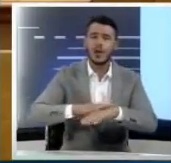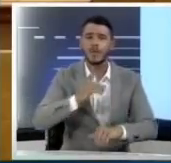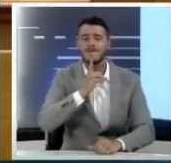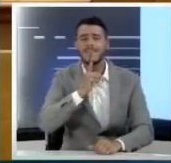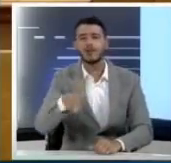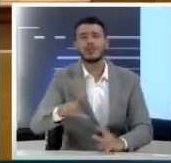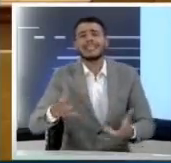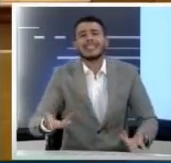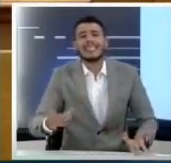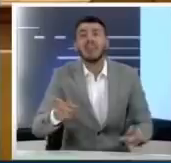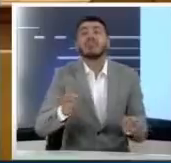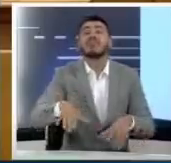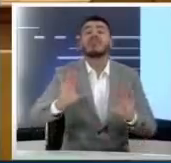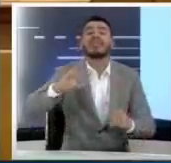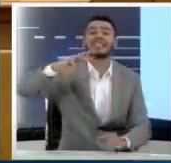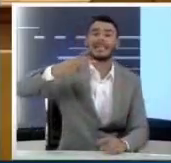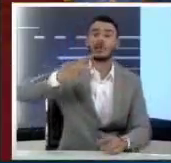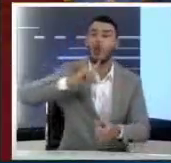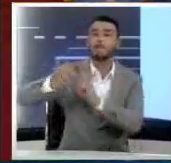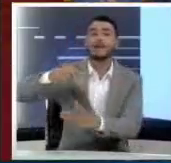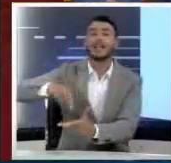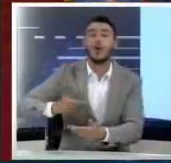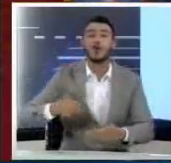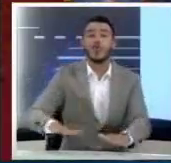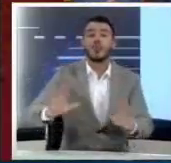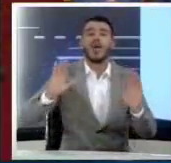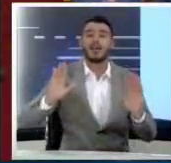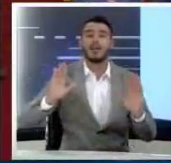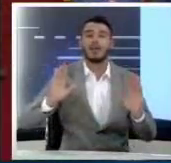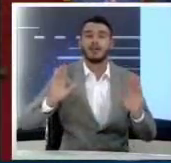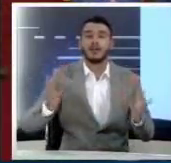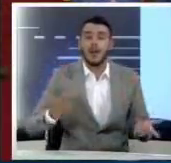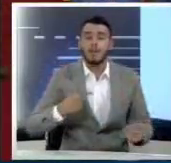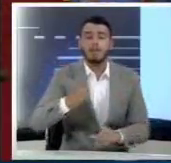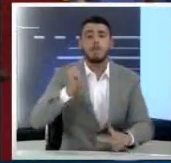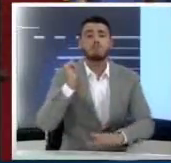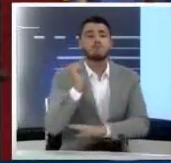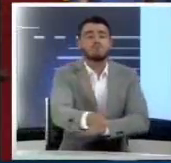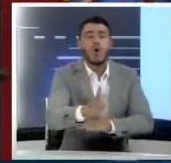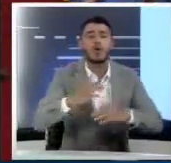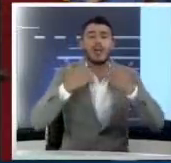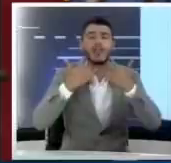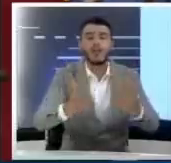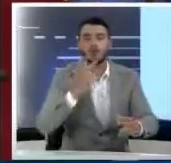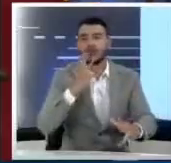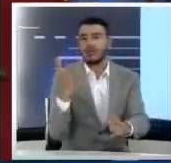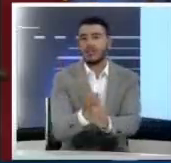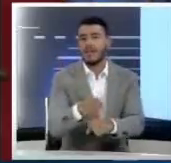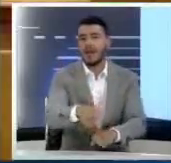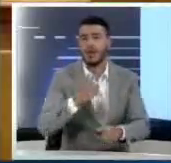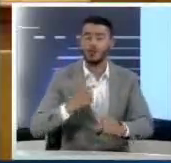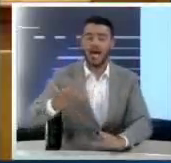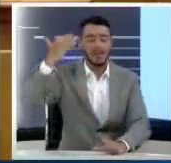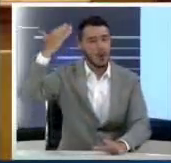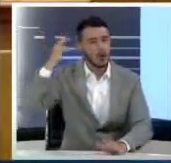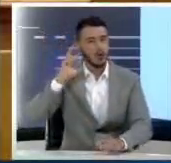η προληπτική γραμμή δεν είναι. Αλλά αυτό θα ήσασταν. Δεν θα μπορούσατε να βγείτε μόνοι σας. Το ξέρουν όλοι. Άρα το τρίτο μνημόνιο υπήρχε